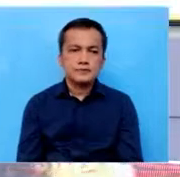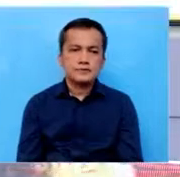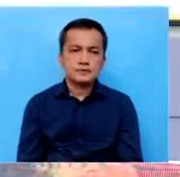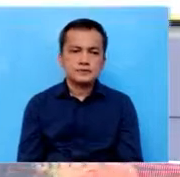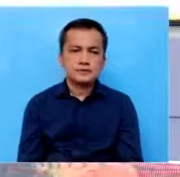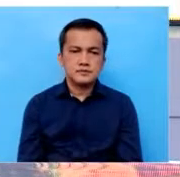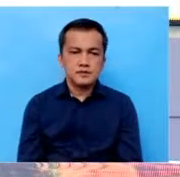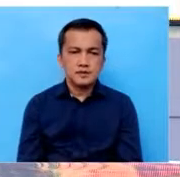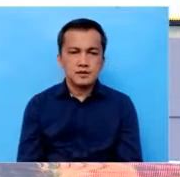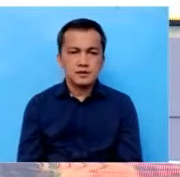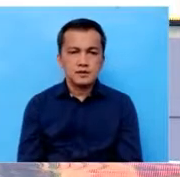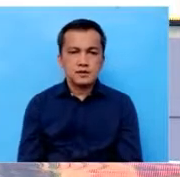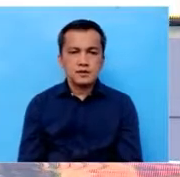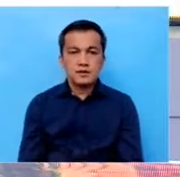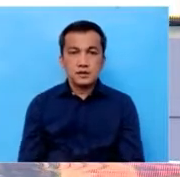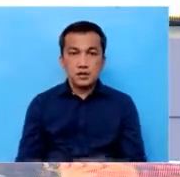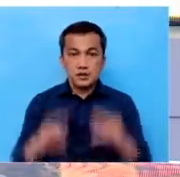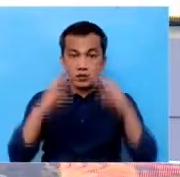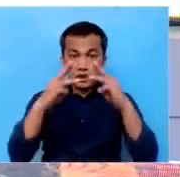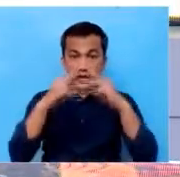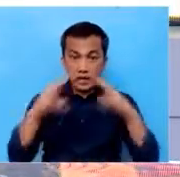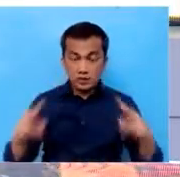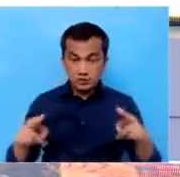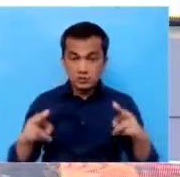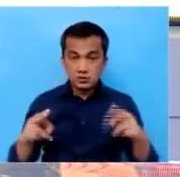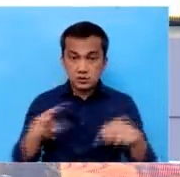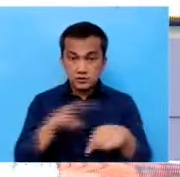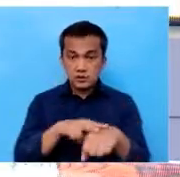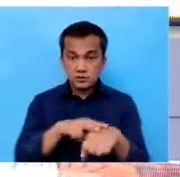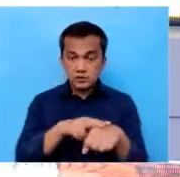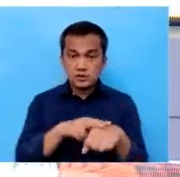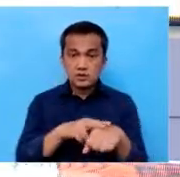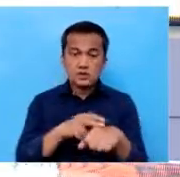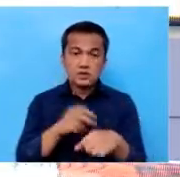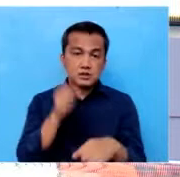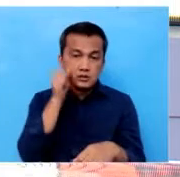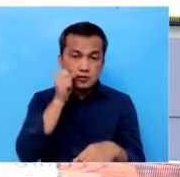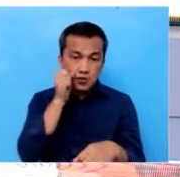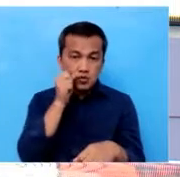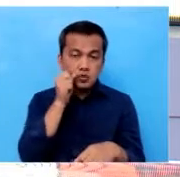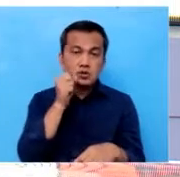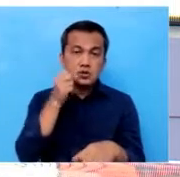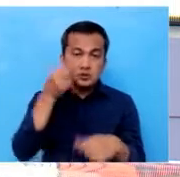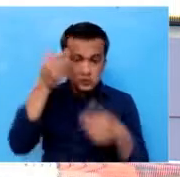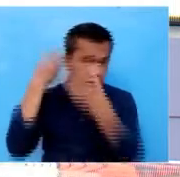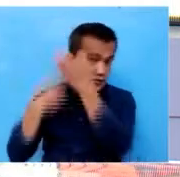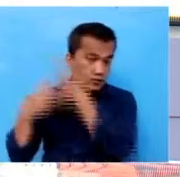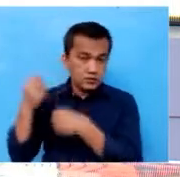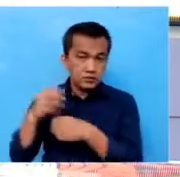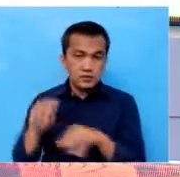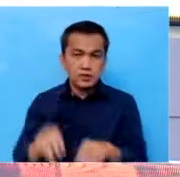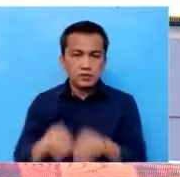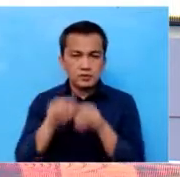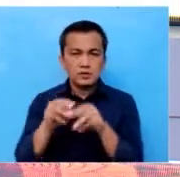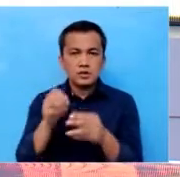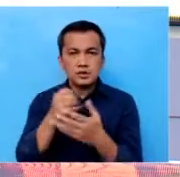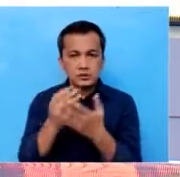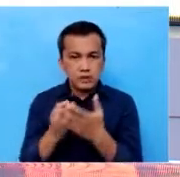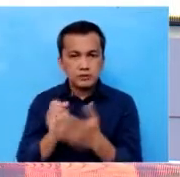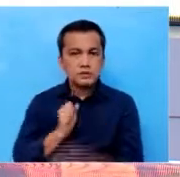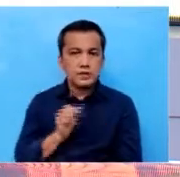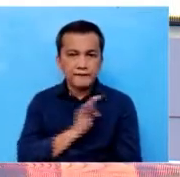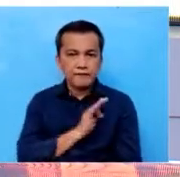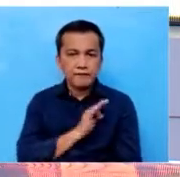Naabo naman ang isang bodega na imbaka ng mga sabon at shampoo sa Malabon. Ang ilang empleyado muntik pang matrap sa